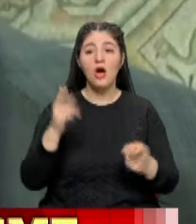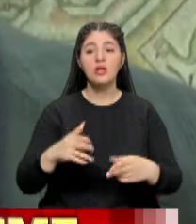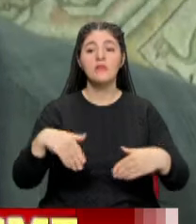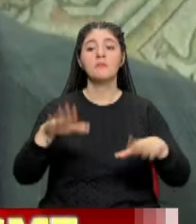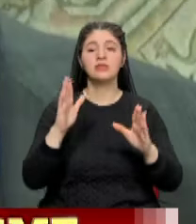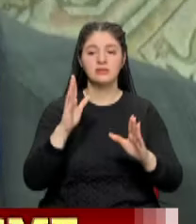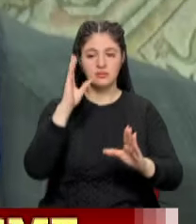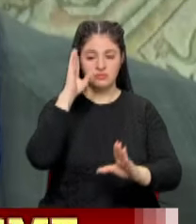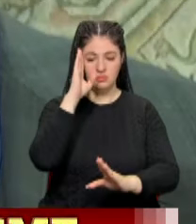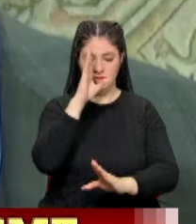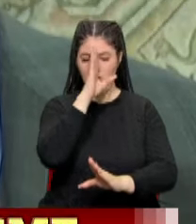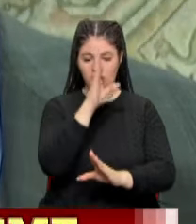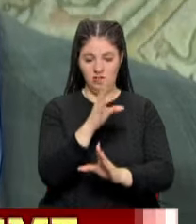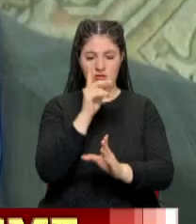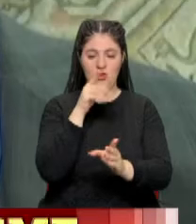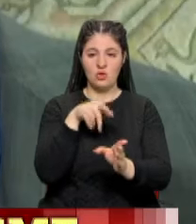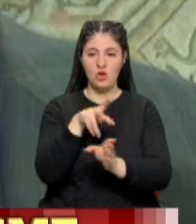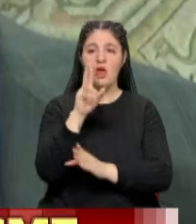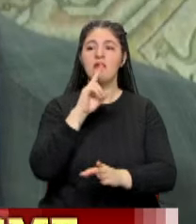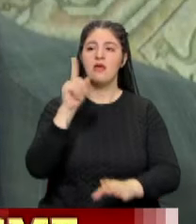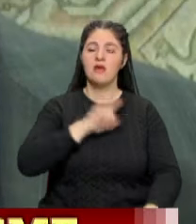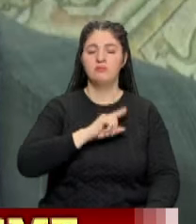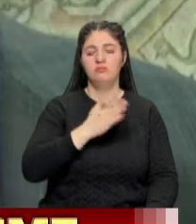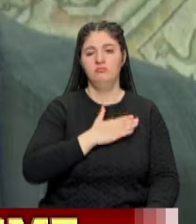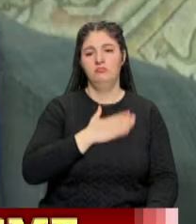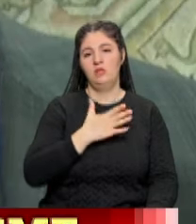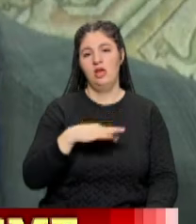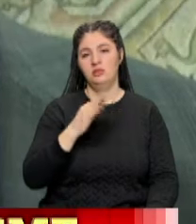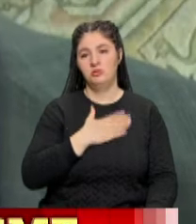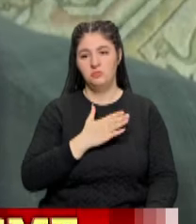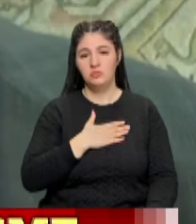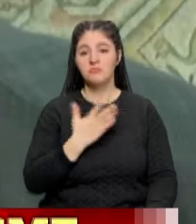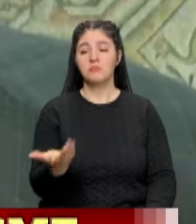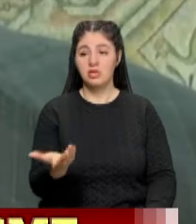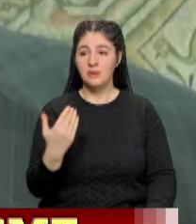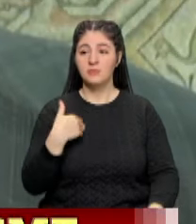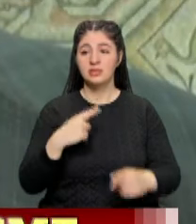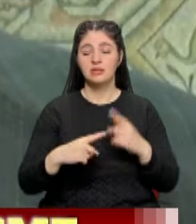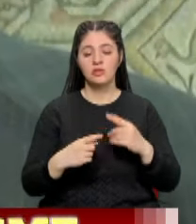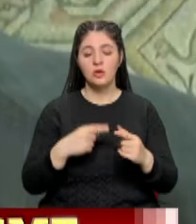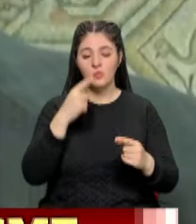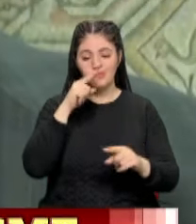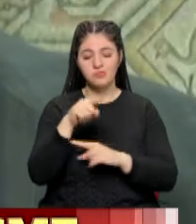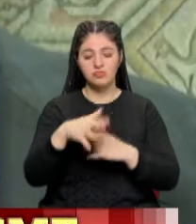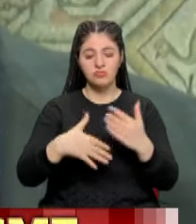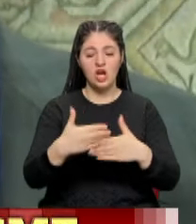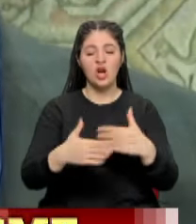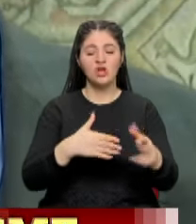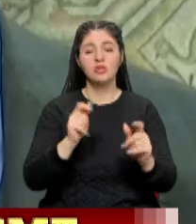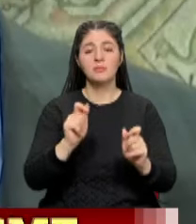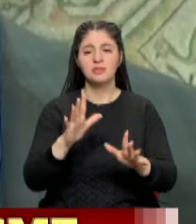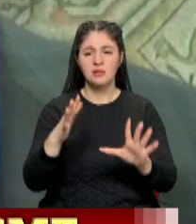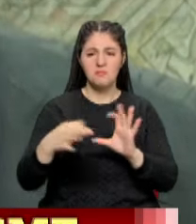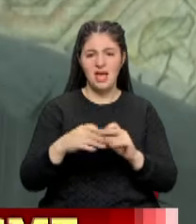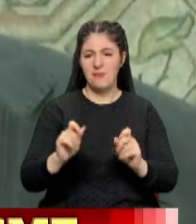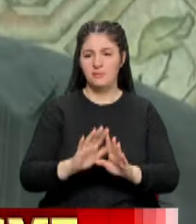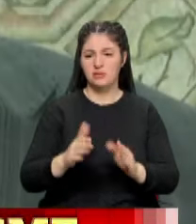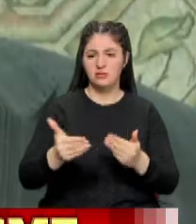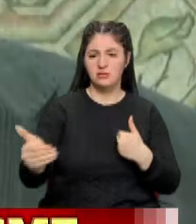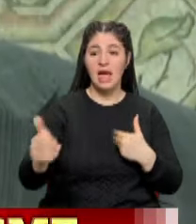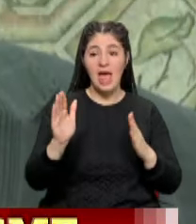ölmesin doğrultusunda emre amadeyiz. Yani bizi siyasetle karıştırmasın,